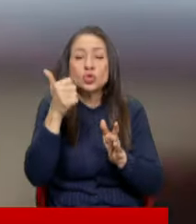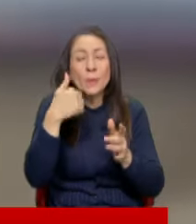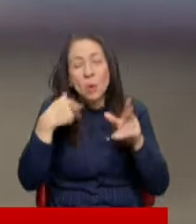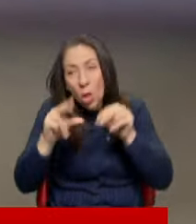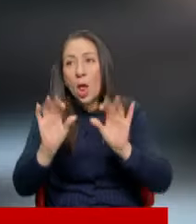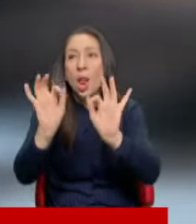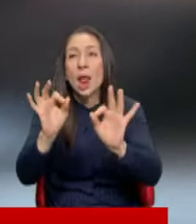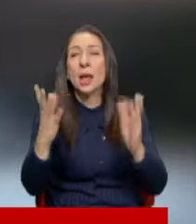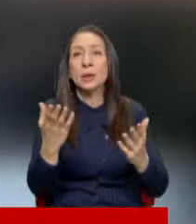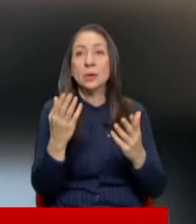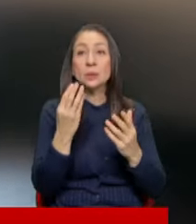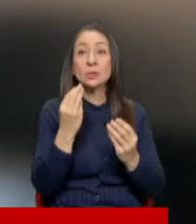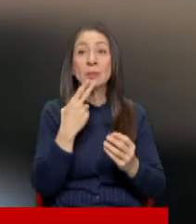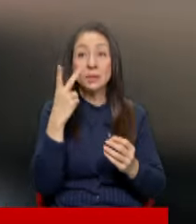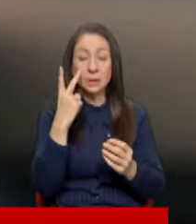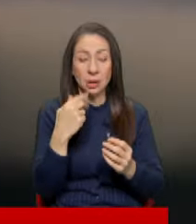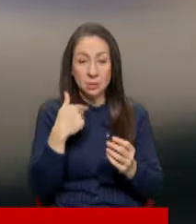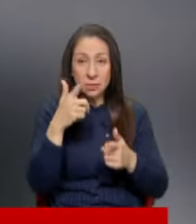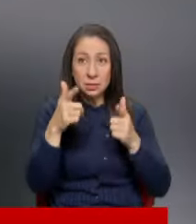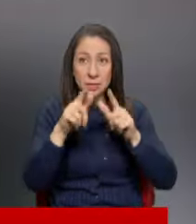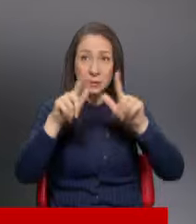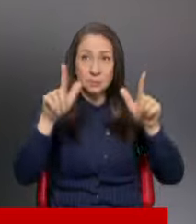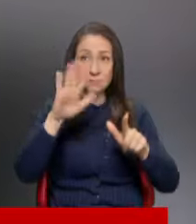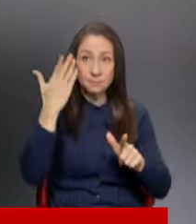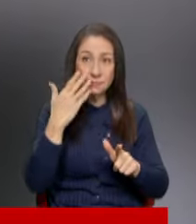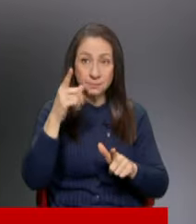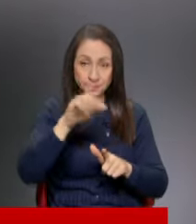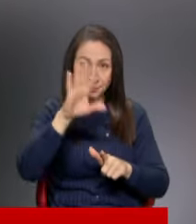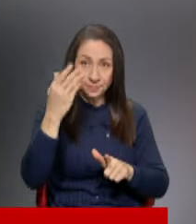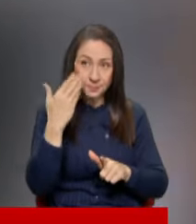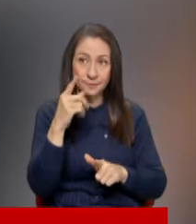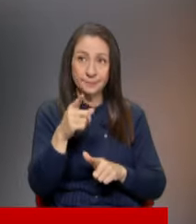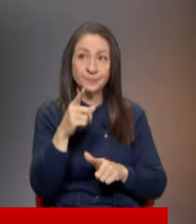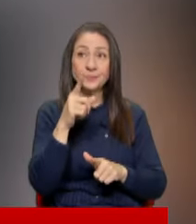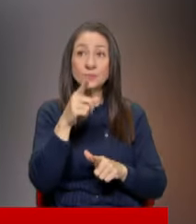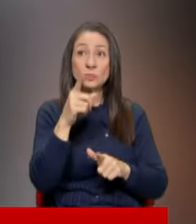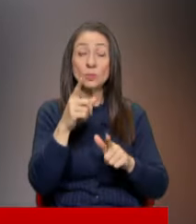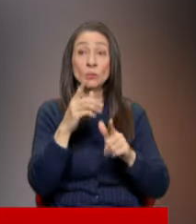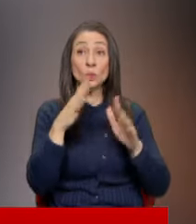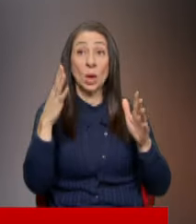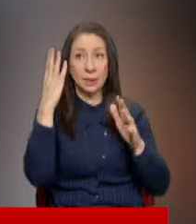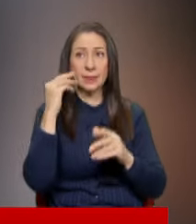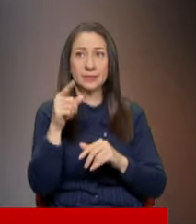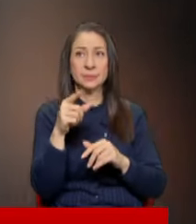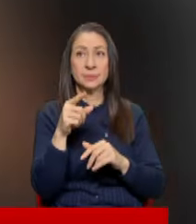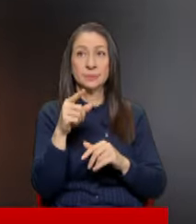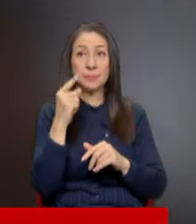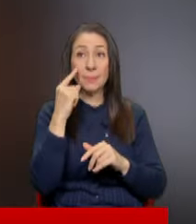y gü ablam ilk günden itibaren görüntüleri açalım hepsini izlim ablam hepsini izlim siz olayın büyüklüğünü